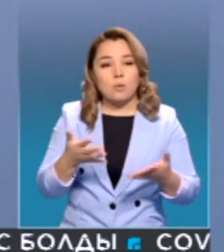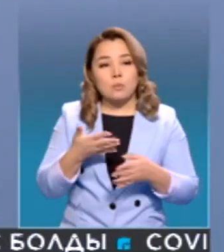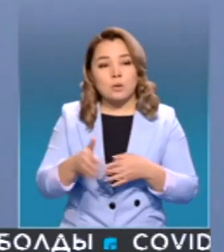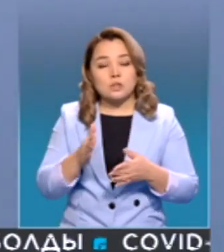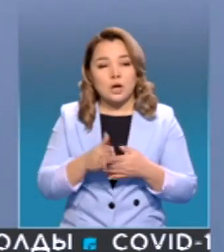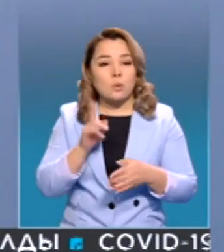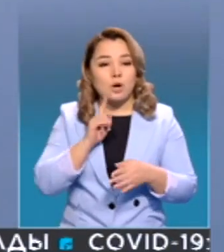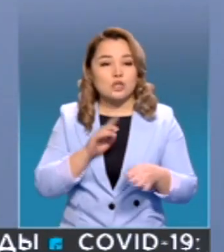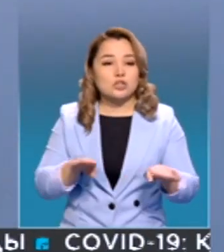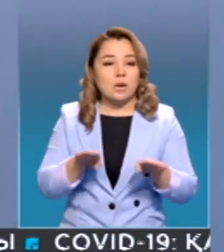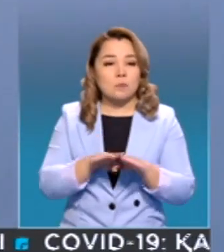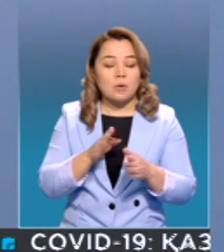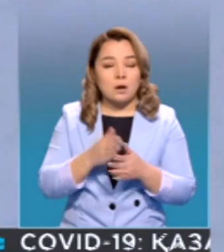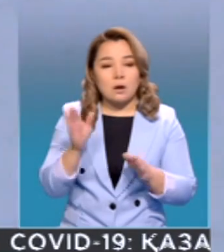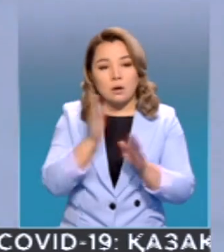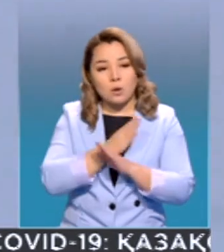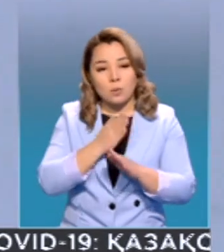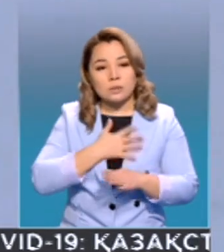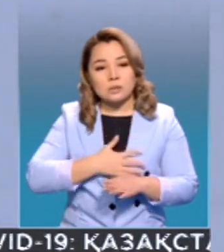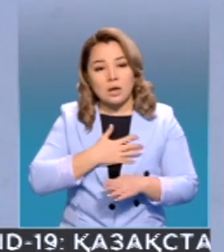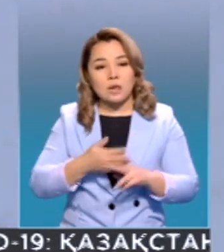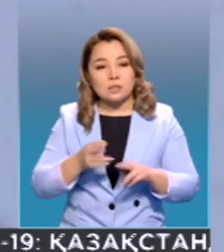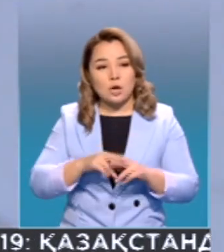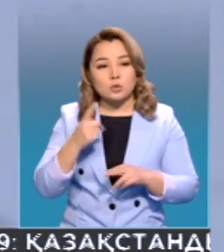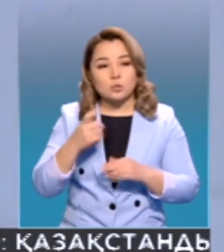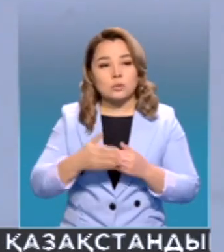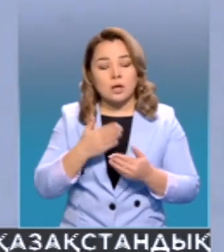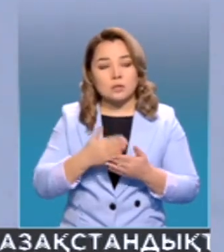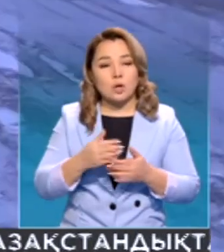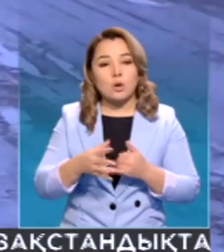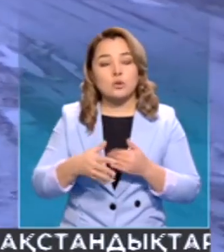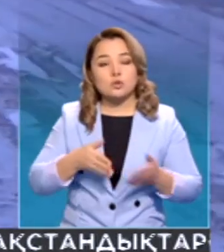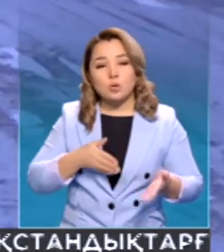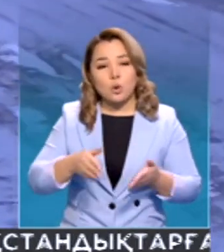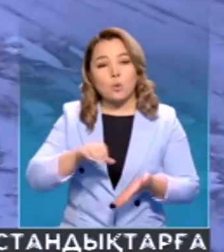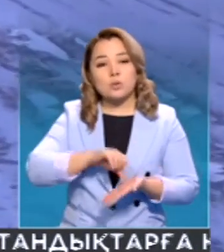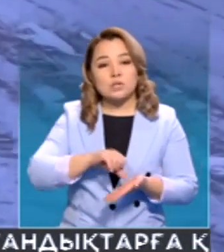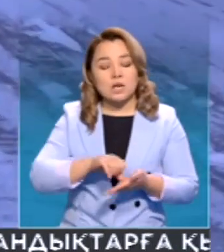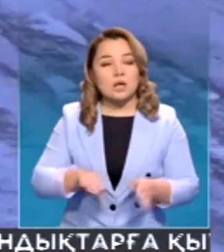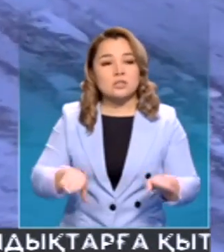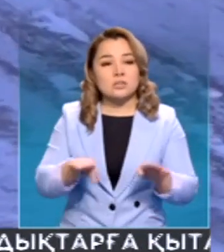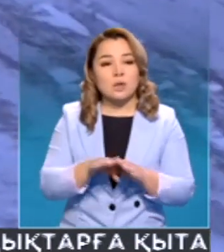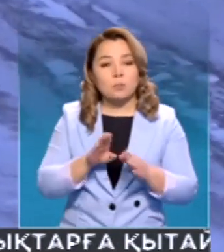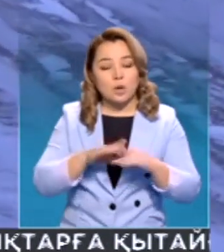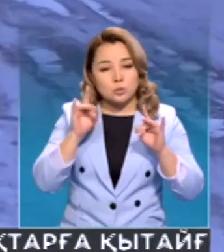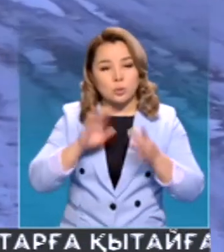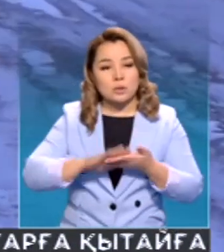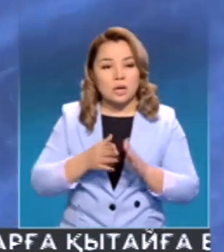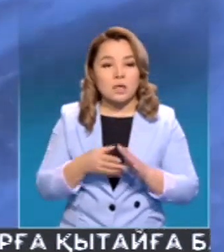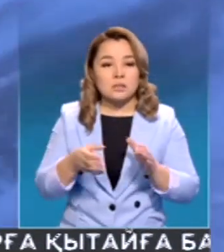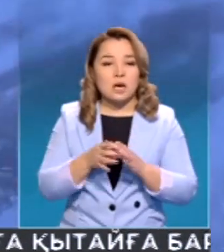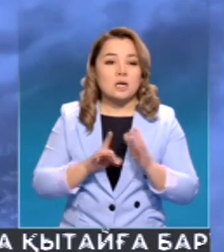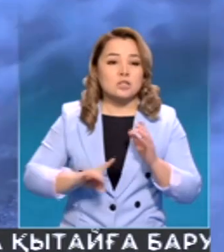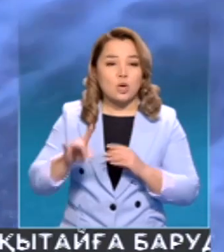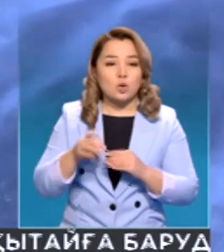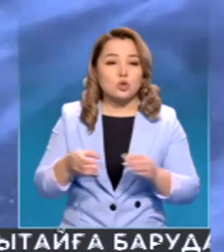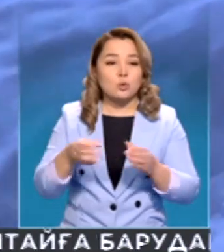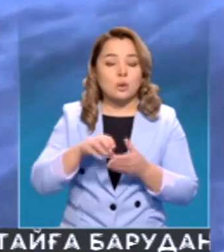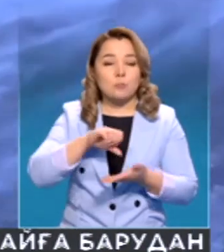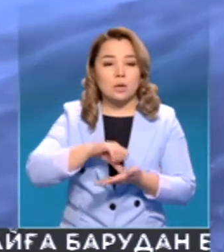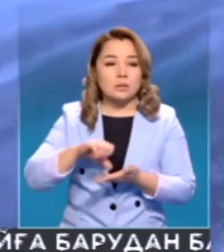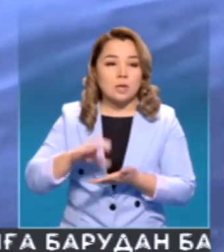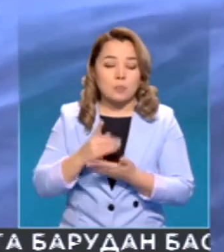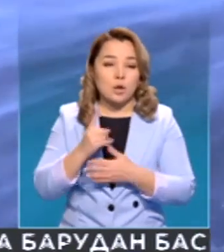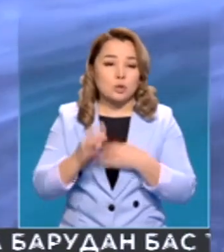Жалпы елімізде ауа райының нашарлауына байланысты 100-ден астам жол учаскесі жабылды. Жолдағы төтенше жағдайларды жою жөніндегі республикалық штаб құрылды.